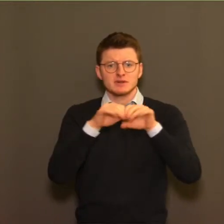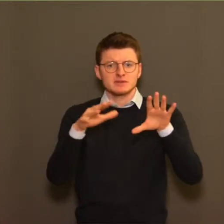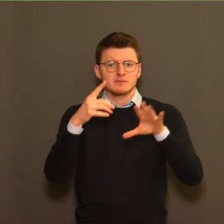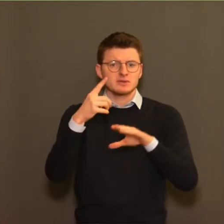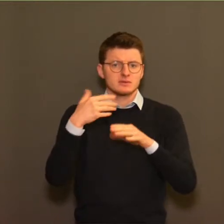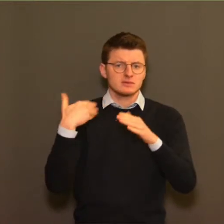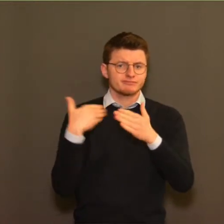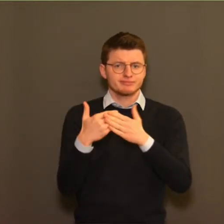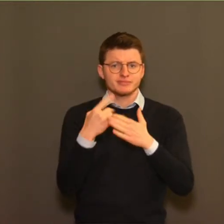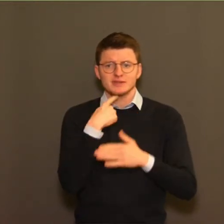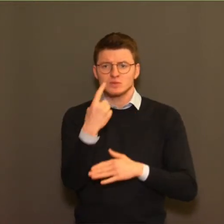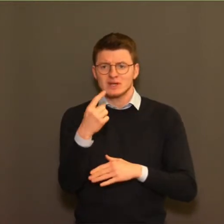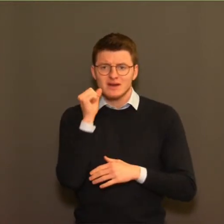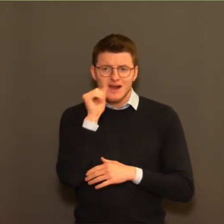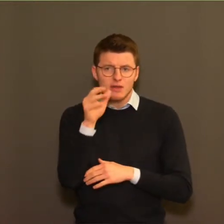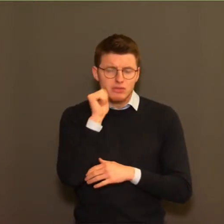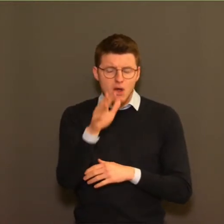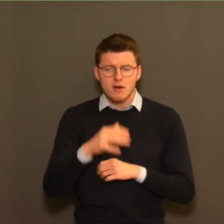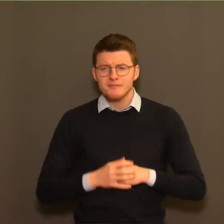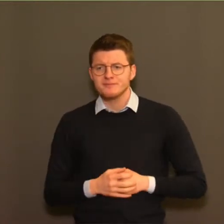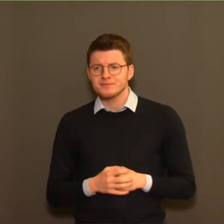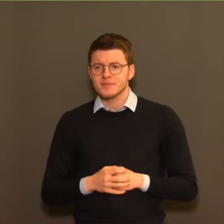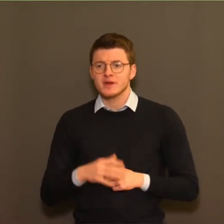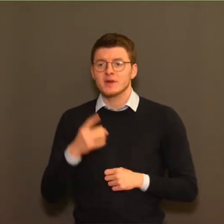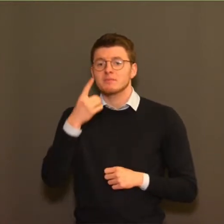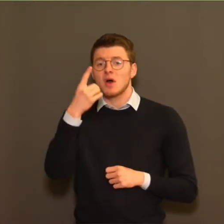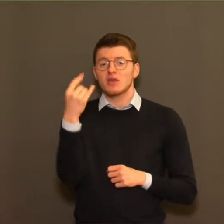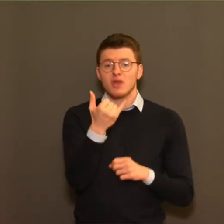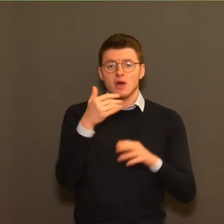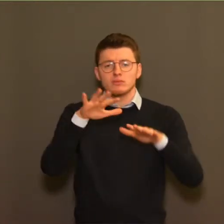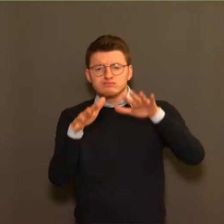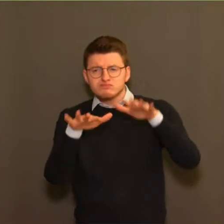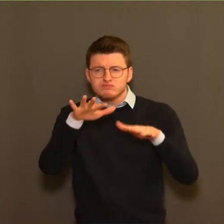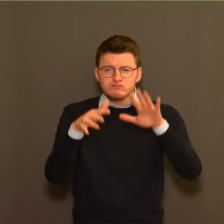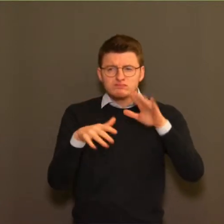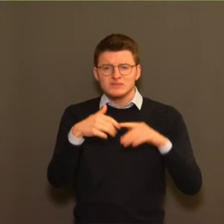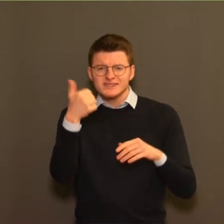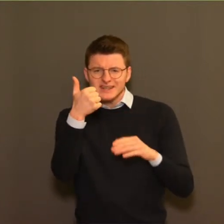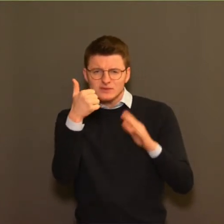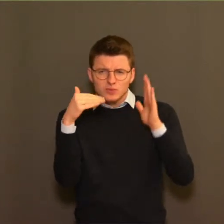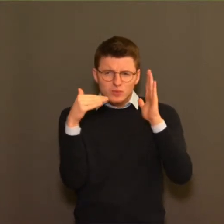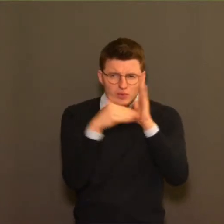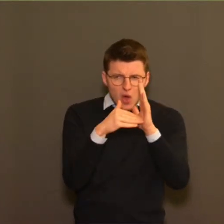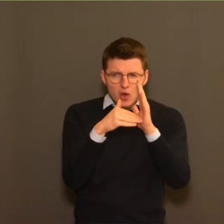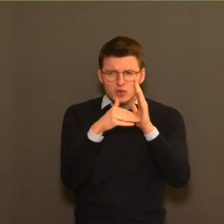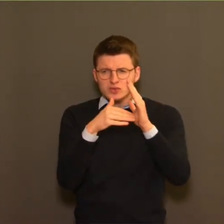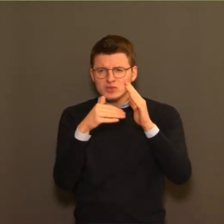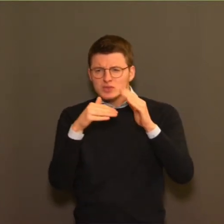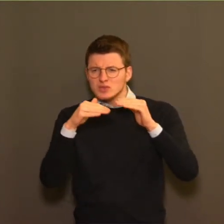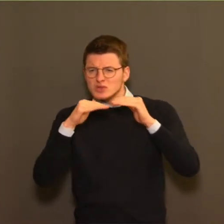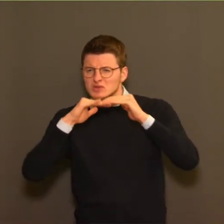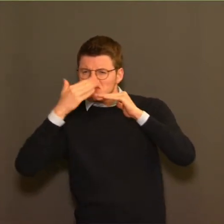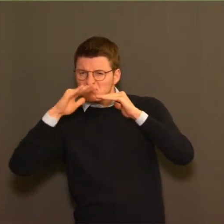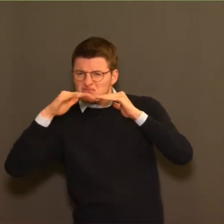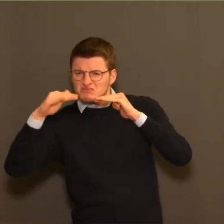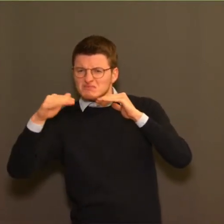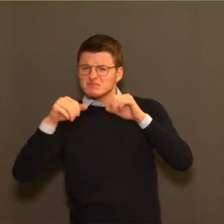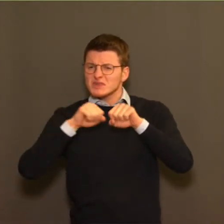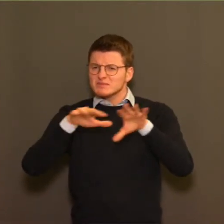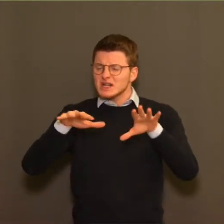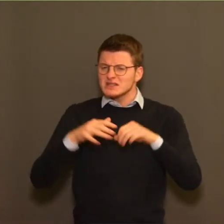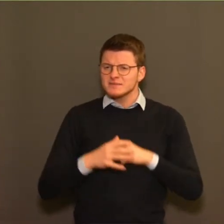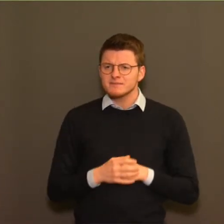De dagcijfers flirten momenteel met 6000 besmettingen per dag. En dit kan zich volgende